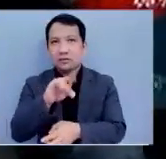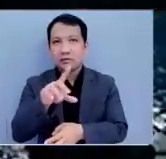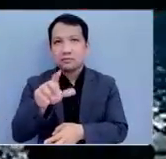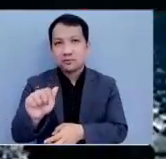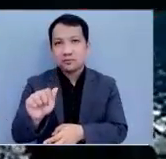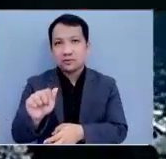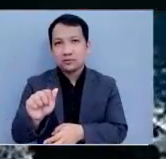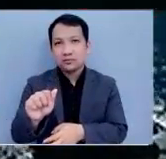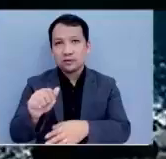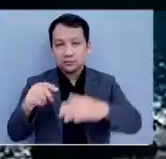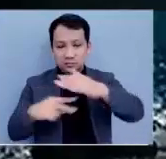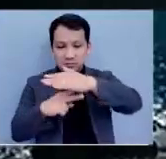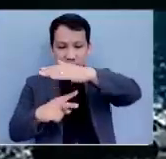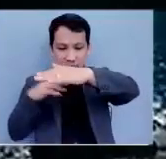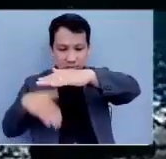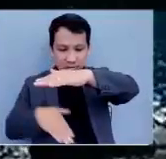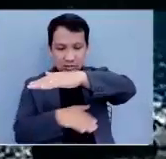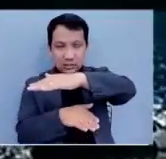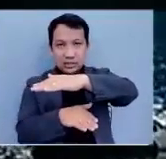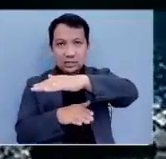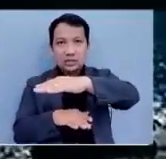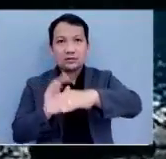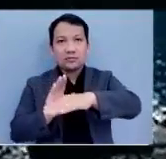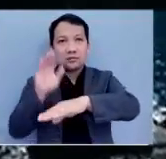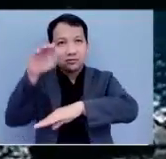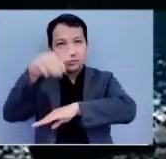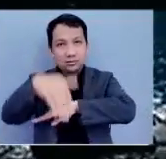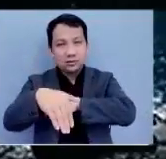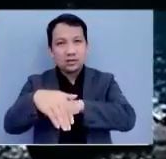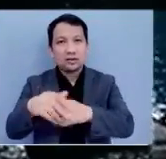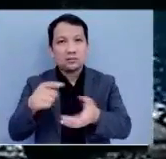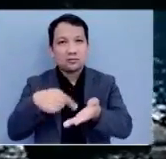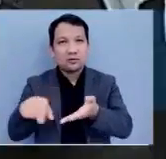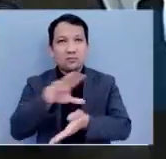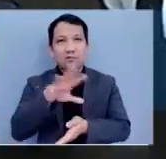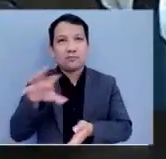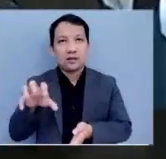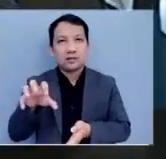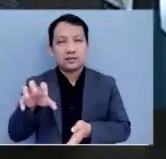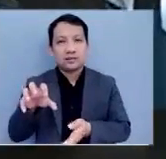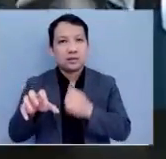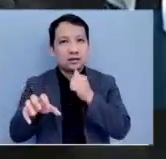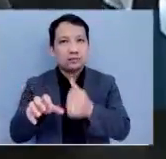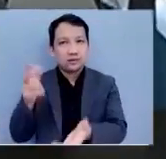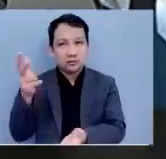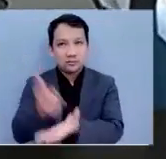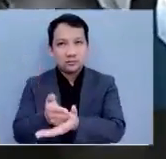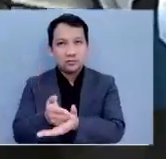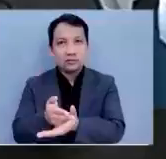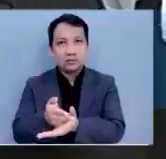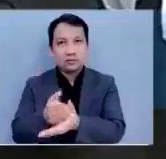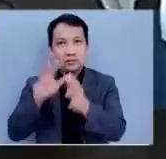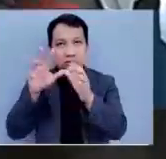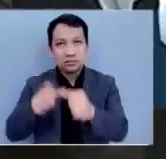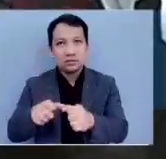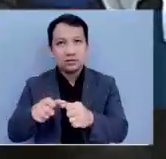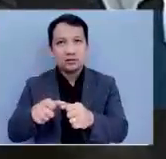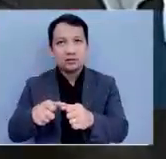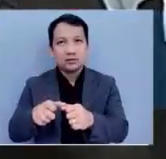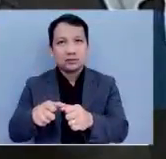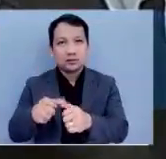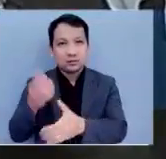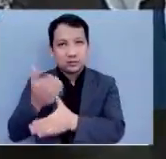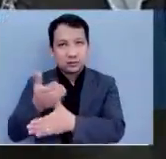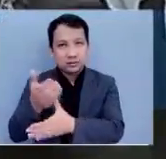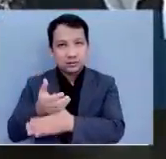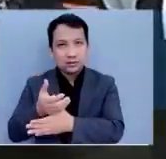ang ilalim ng mga footbridge at flyover. Pagmumultahin ng 500 pesos ang mga hihinto at mahuhuling nakaharang sa daan. Una